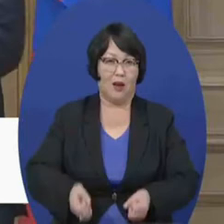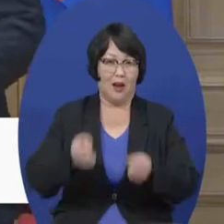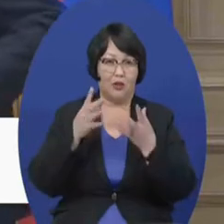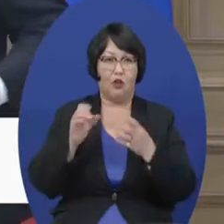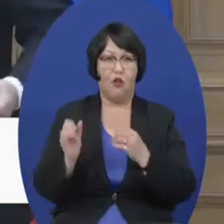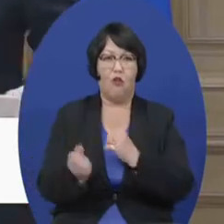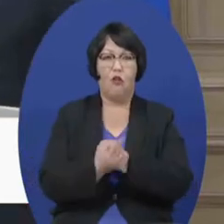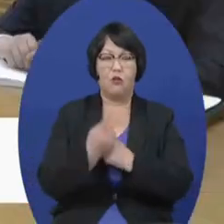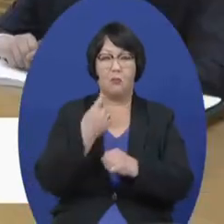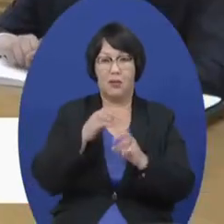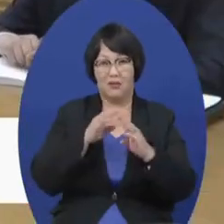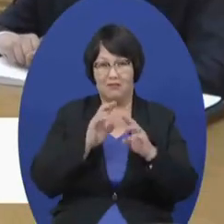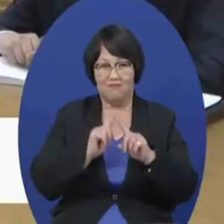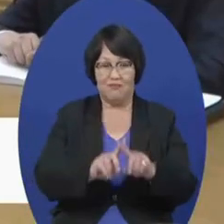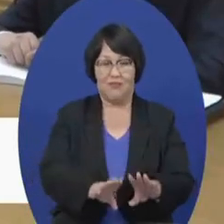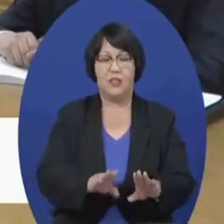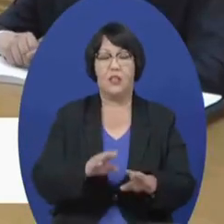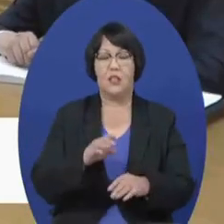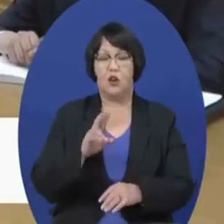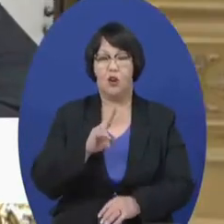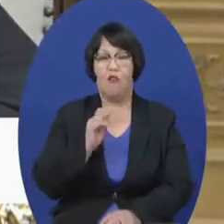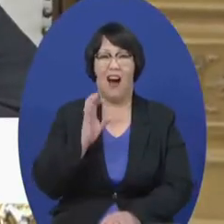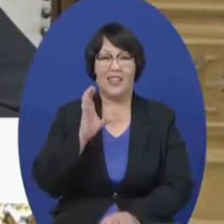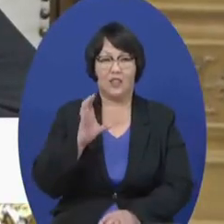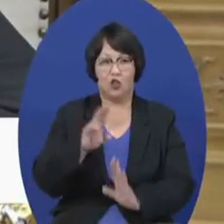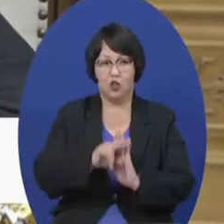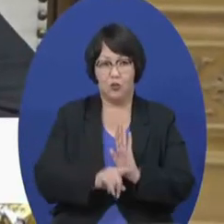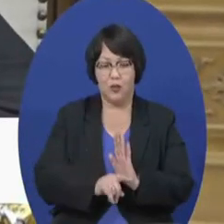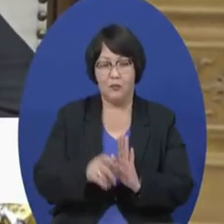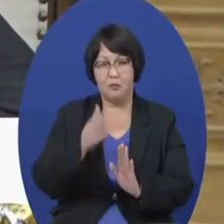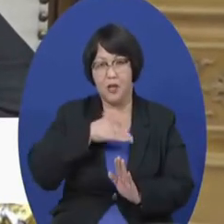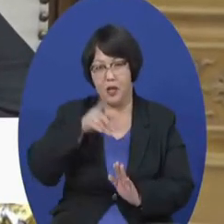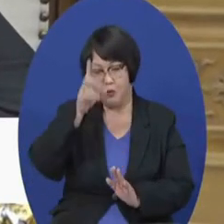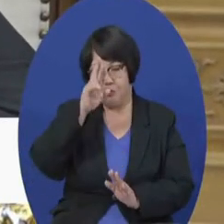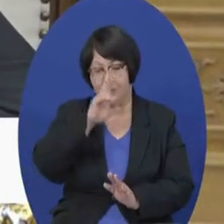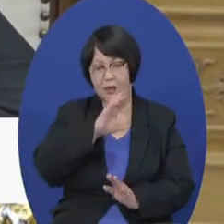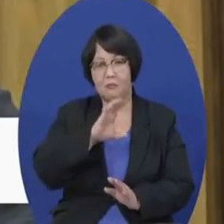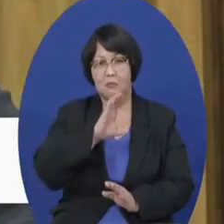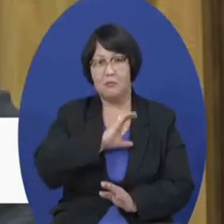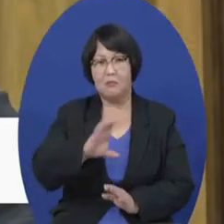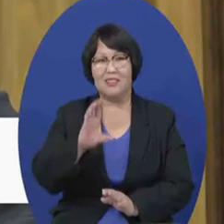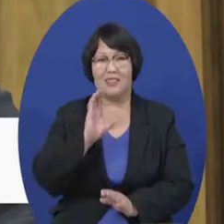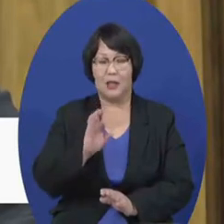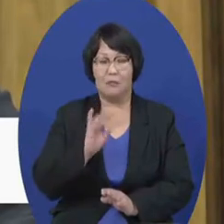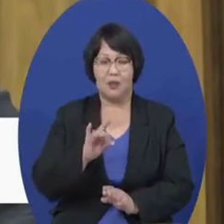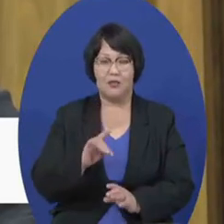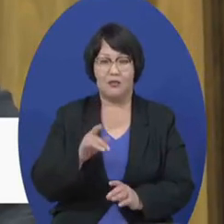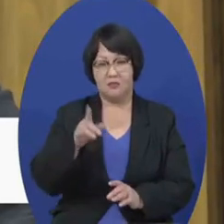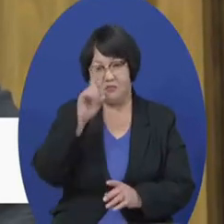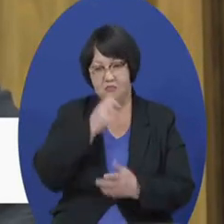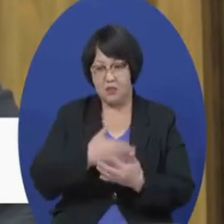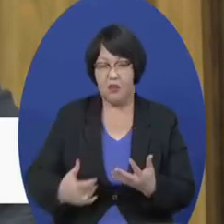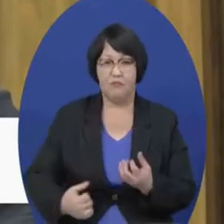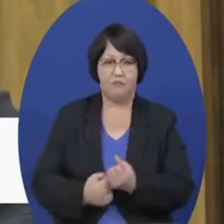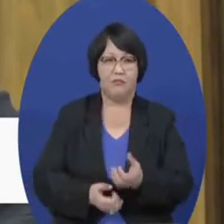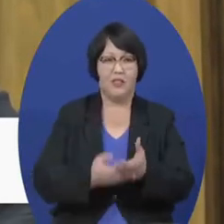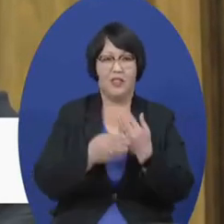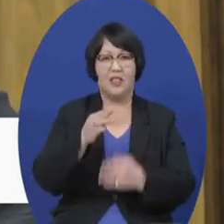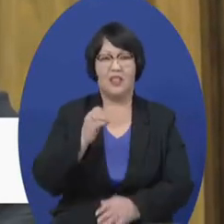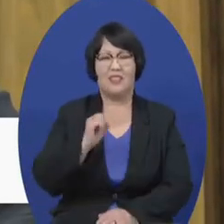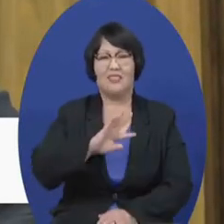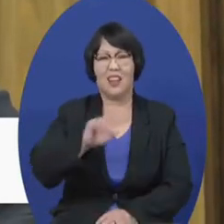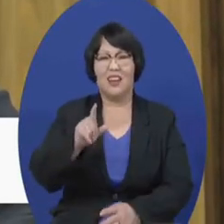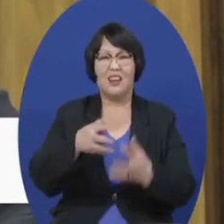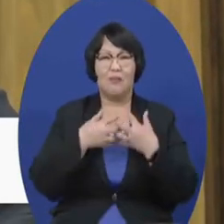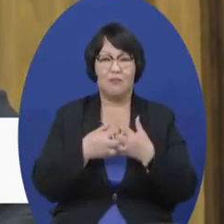сайд дуулгасан. Мөн COVAX хөтөлбөрийн хүрээнд эрүүл мэндийн салбарт эмнэлгийн тоног төхөөрөмж хандивлахаар бэлтгэжээ. Талууд технотөгшүүлэх